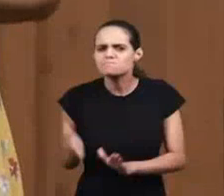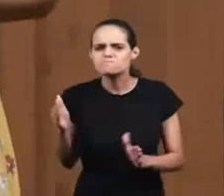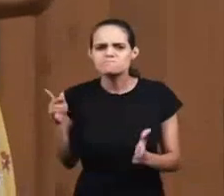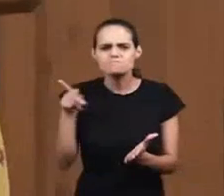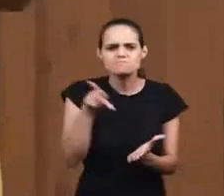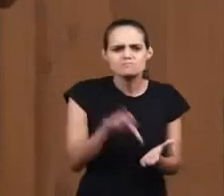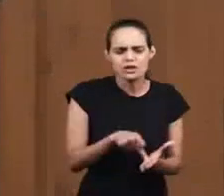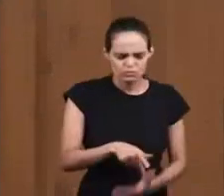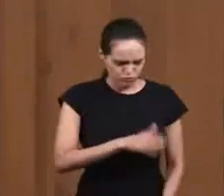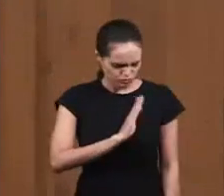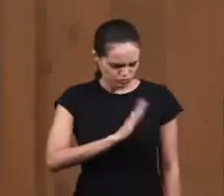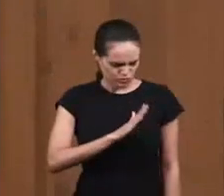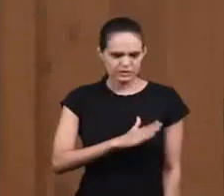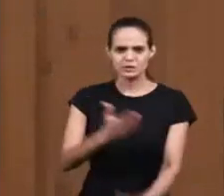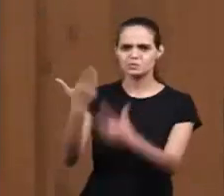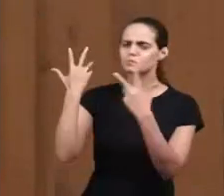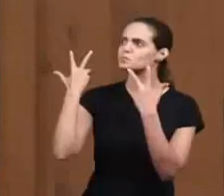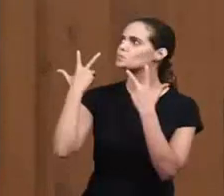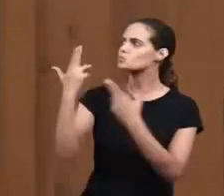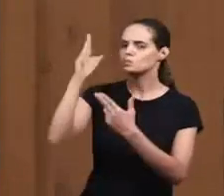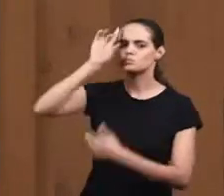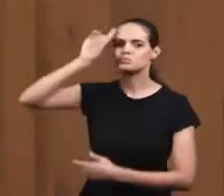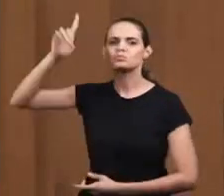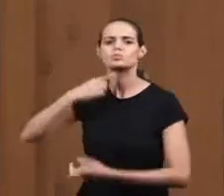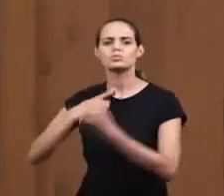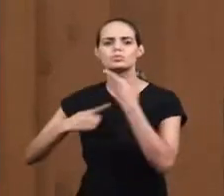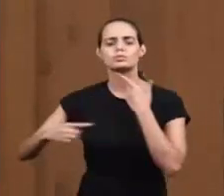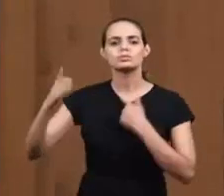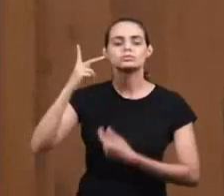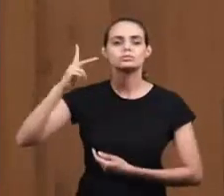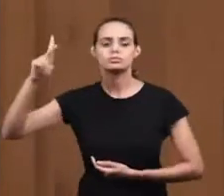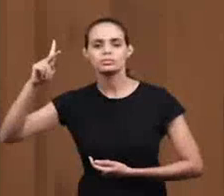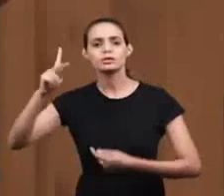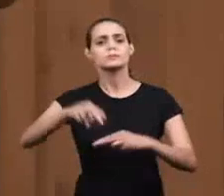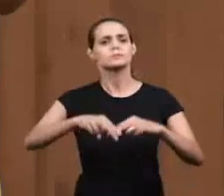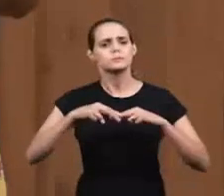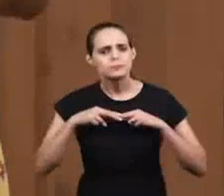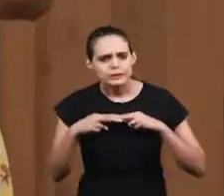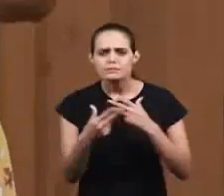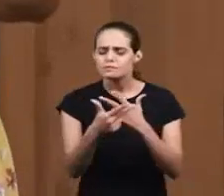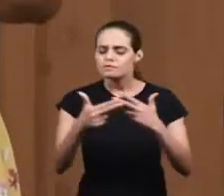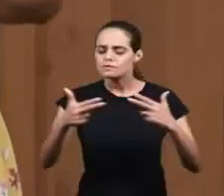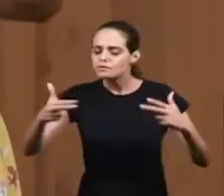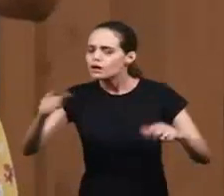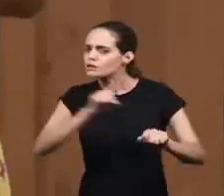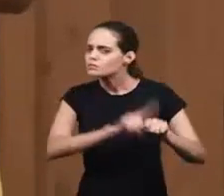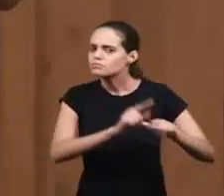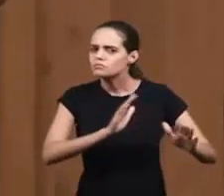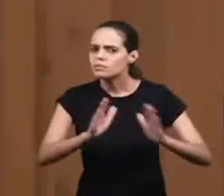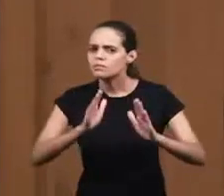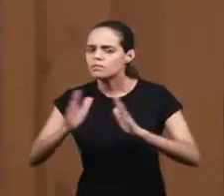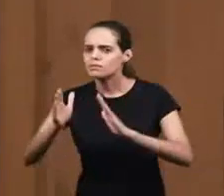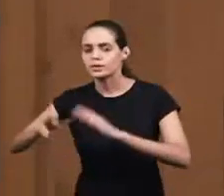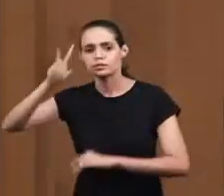war treu. David war echt und sein Herz war gemäß dem Herzen des Herrn.